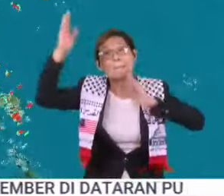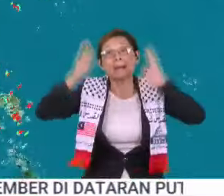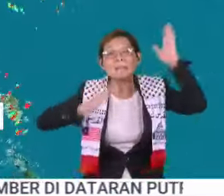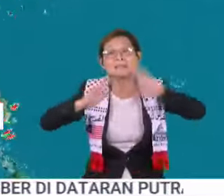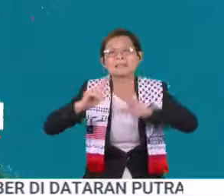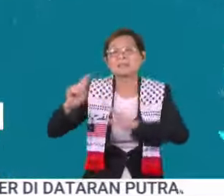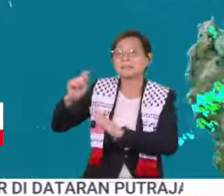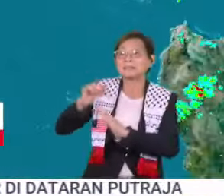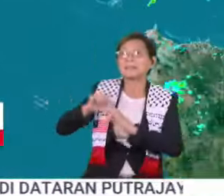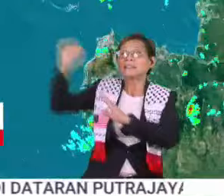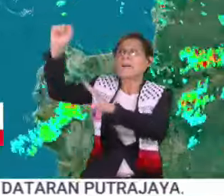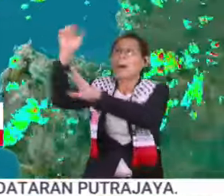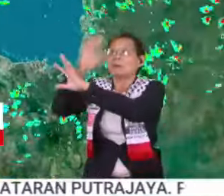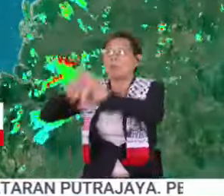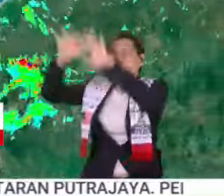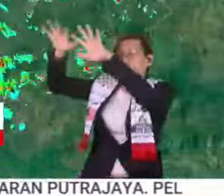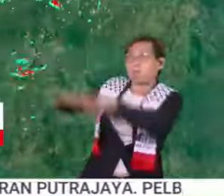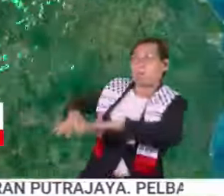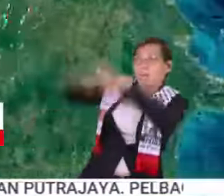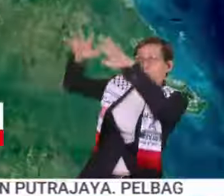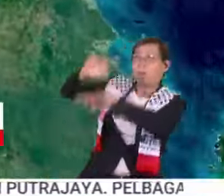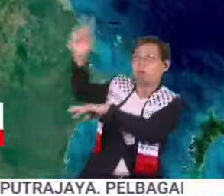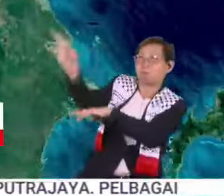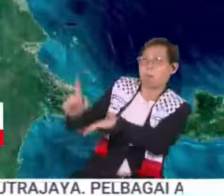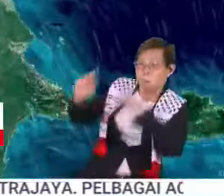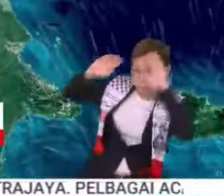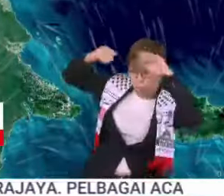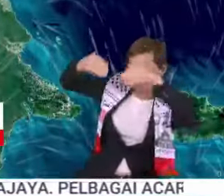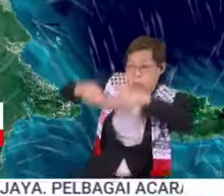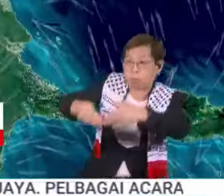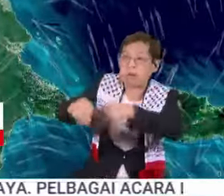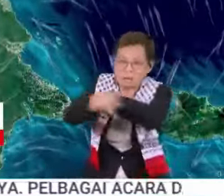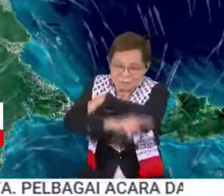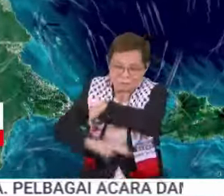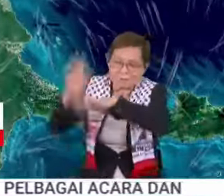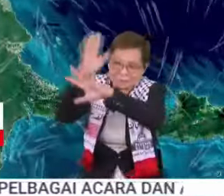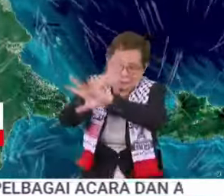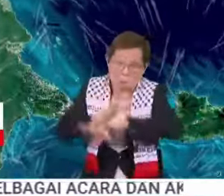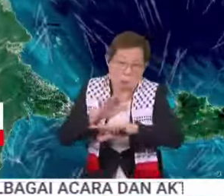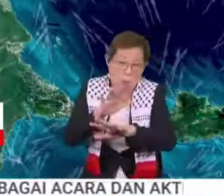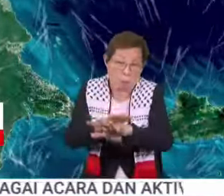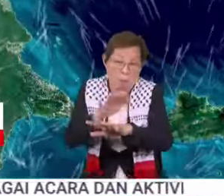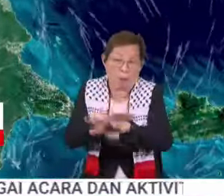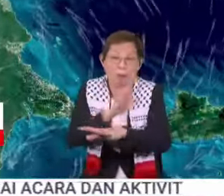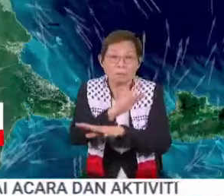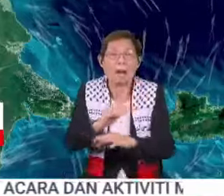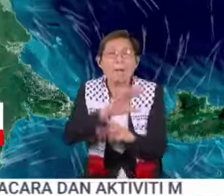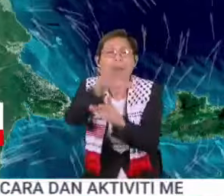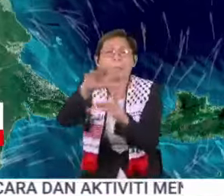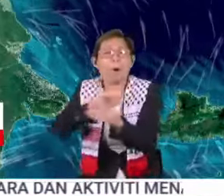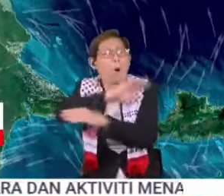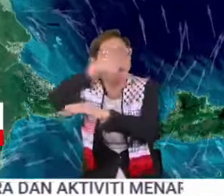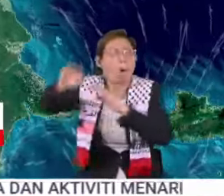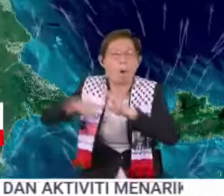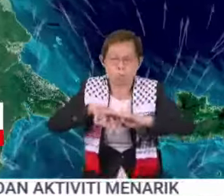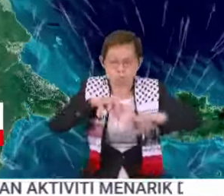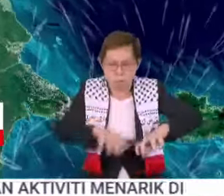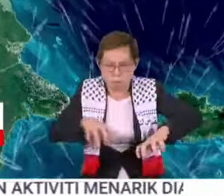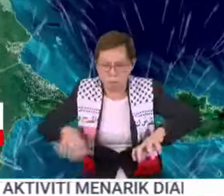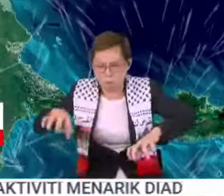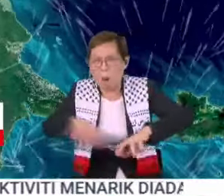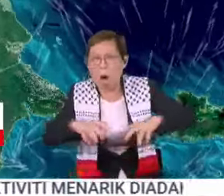Timur pula, hujan lebat berserta ribut petir lebih tertumpu di negeri Sarawak melibatkan di hampir ke semua